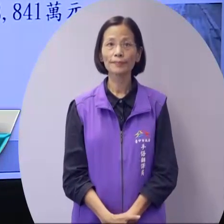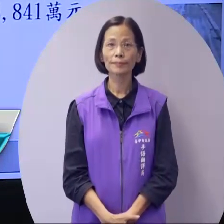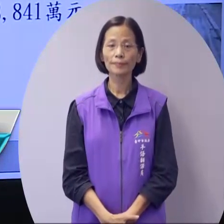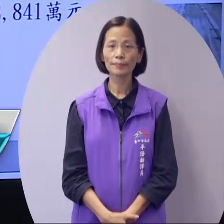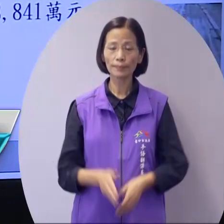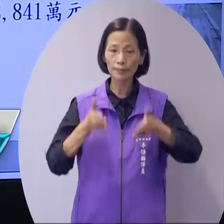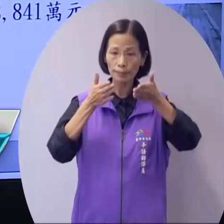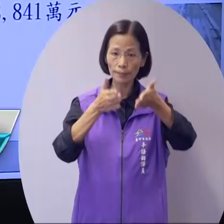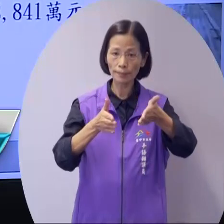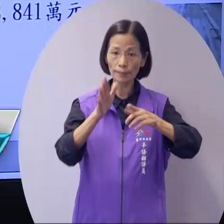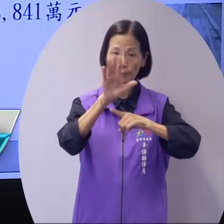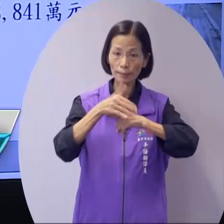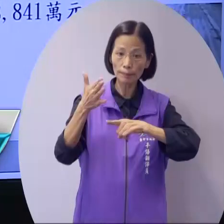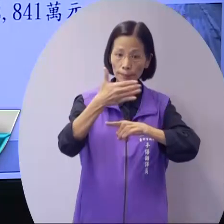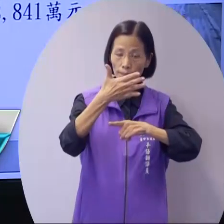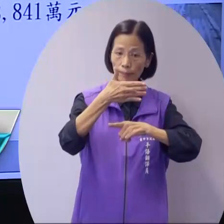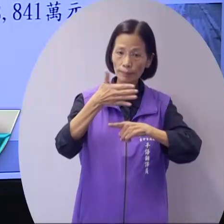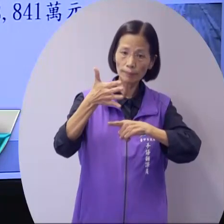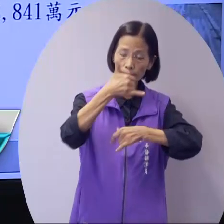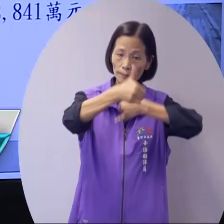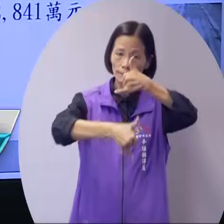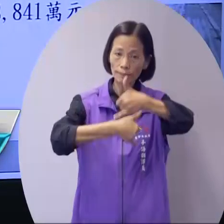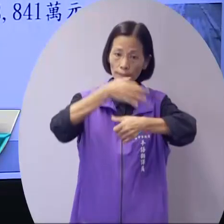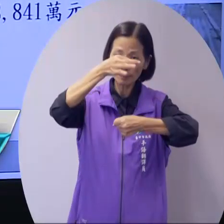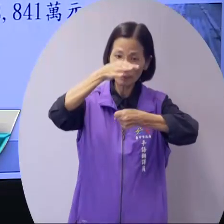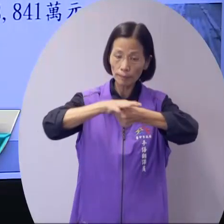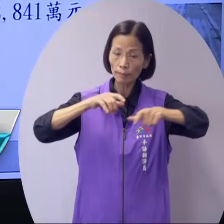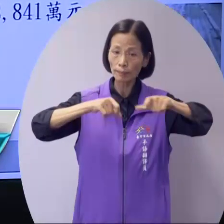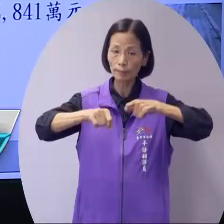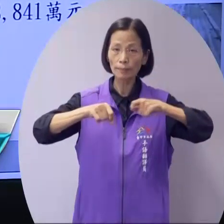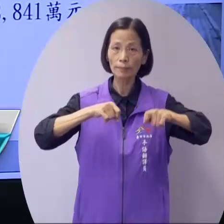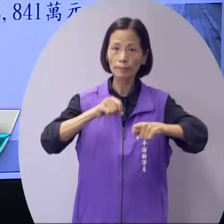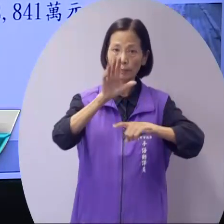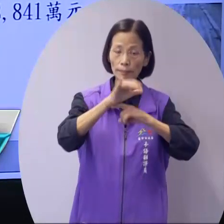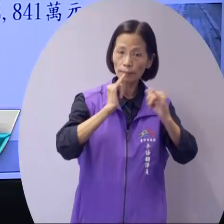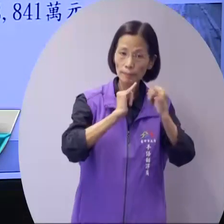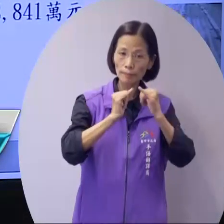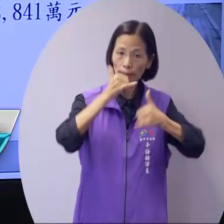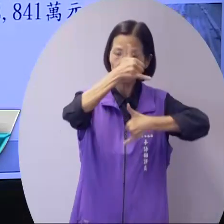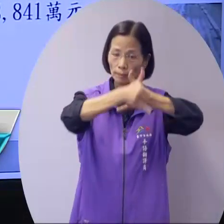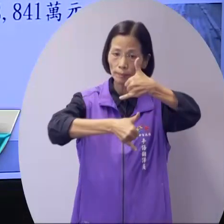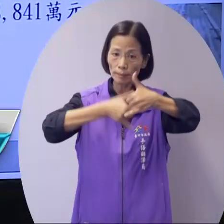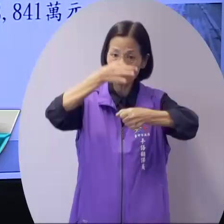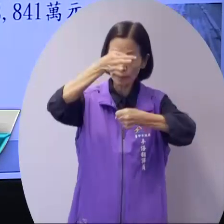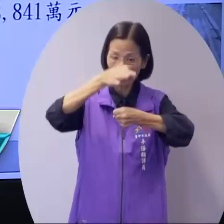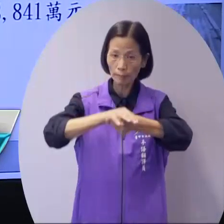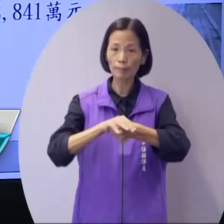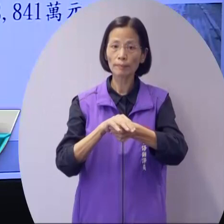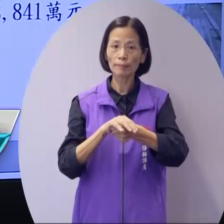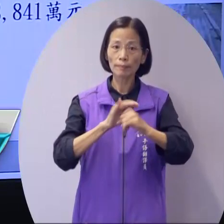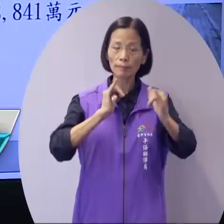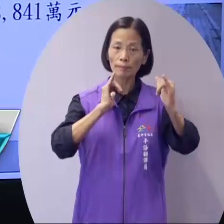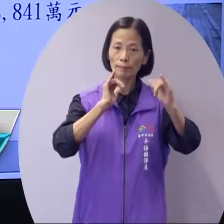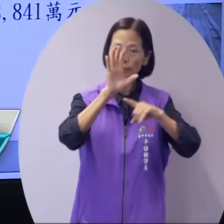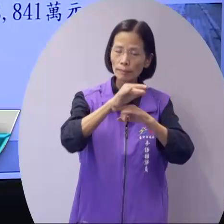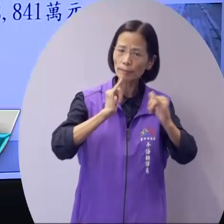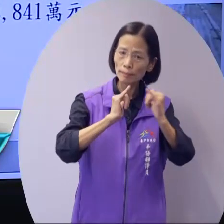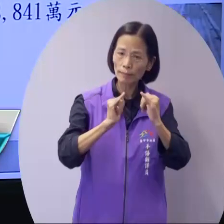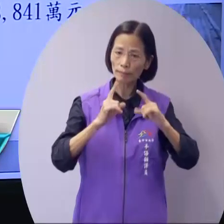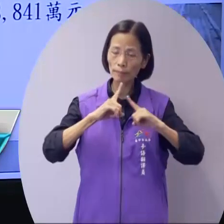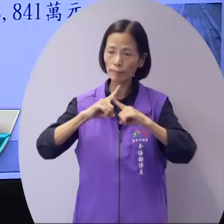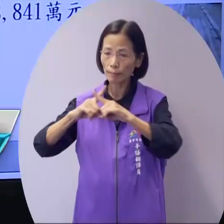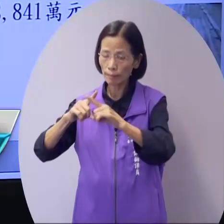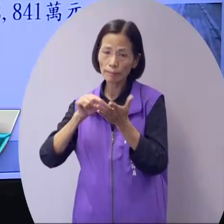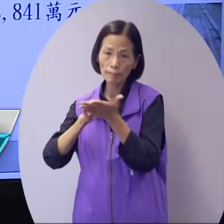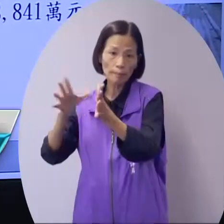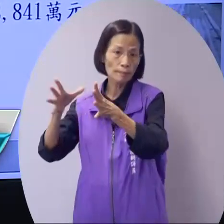啊，针对农业的纾困补贴措施方面，农民生活现金的补贴是农民是不需要临柜申